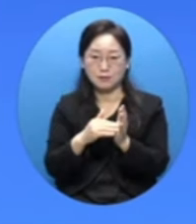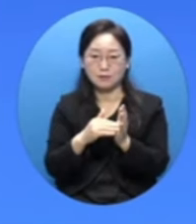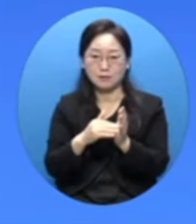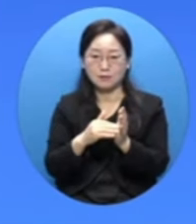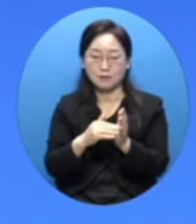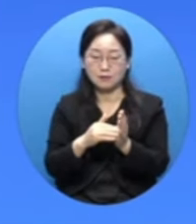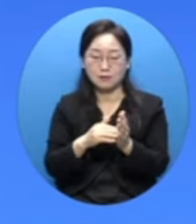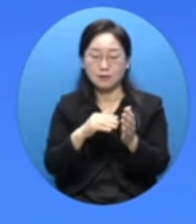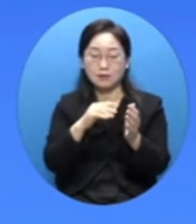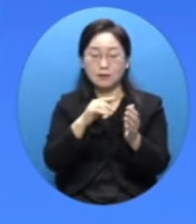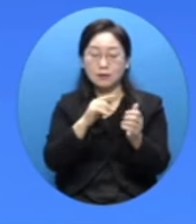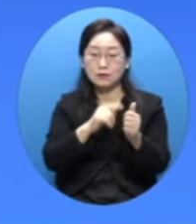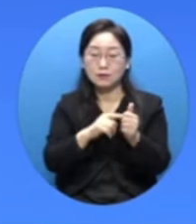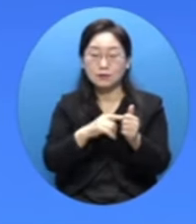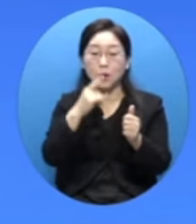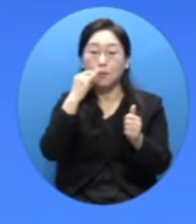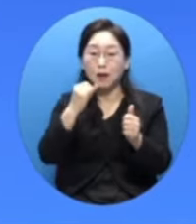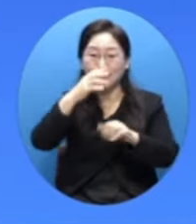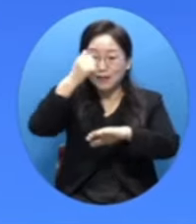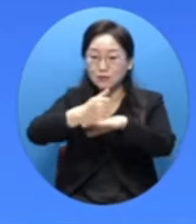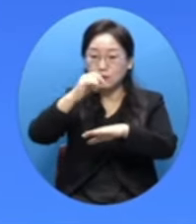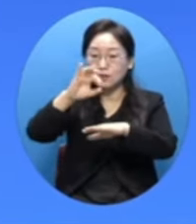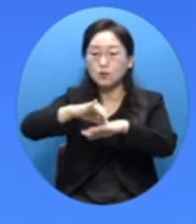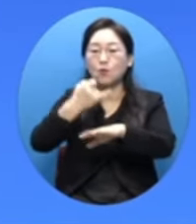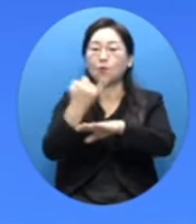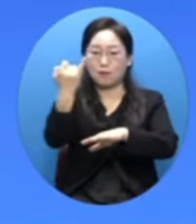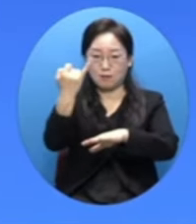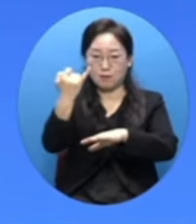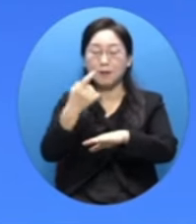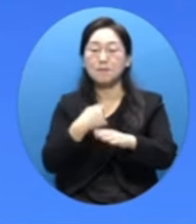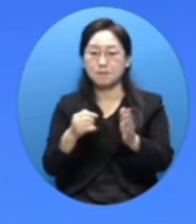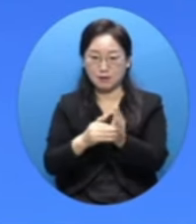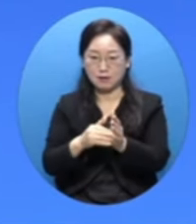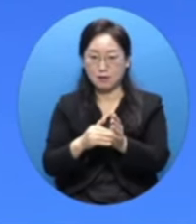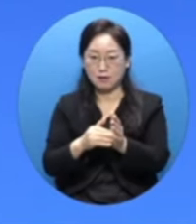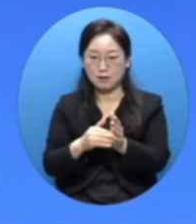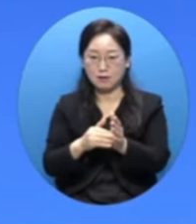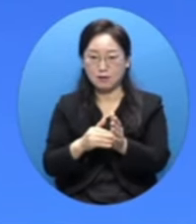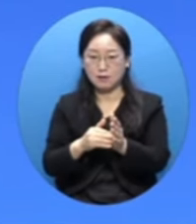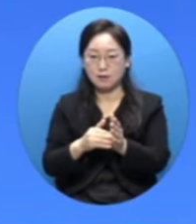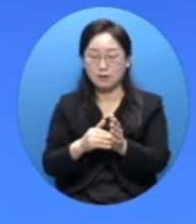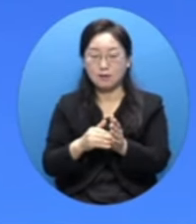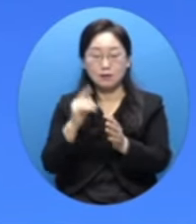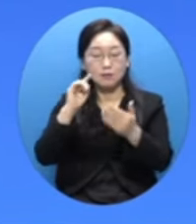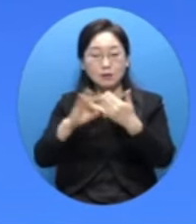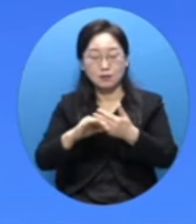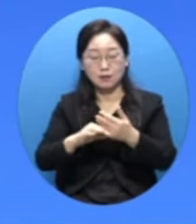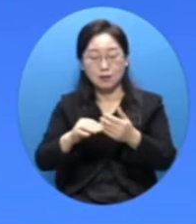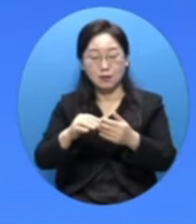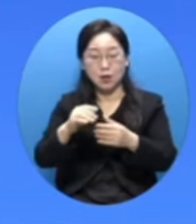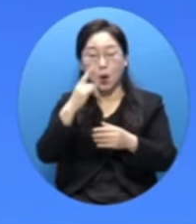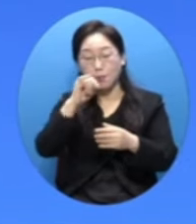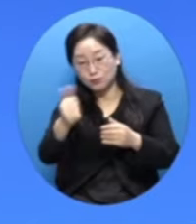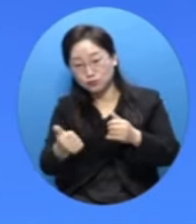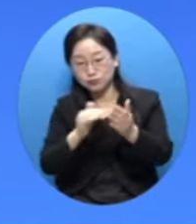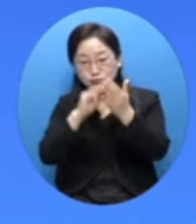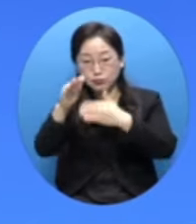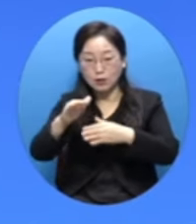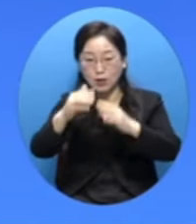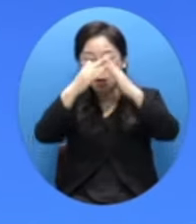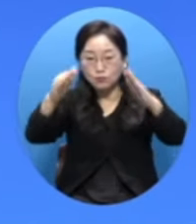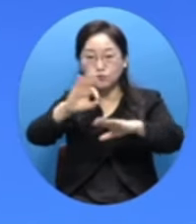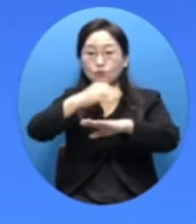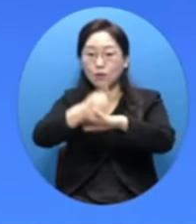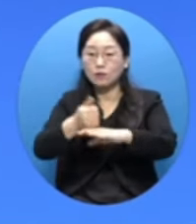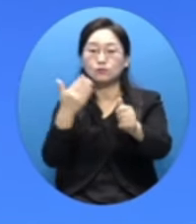그의 어머니 공주가 나중에 여왕이 되었으니까 그 공주가 그를 후계자로 임명하면 애굽의 왕이 될 수도